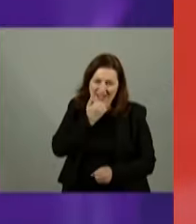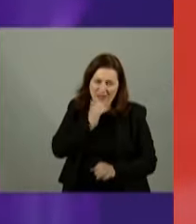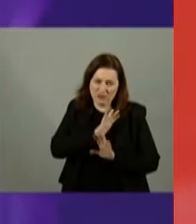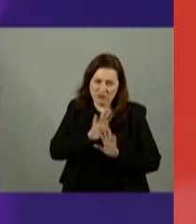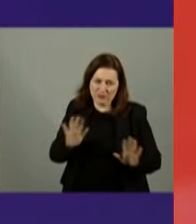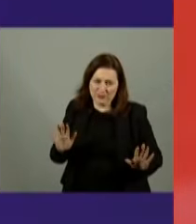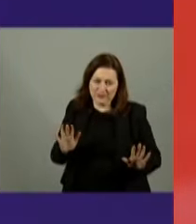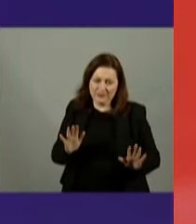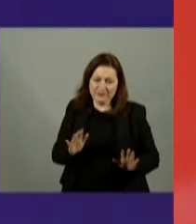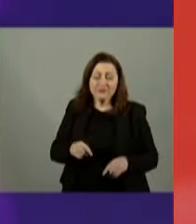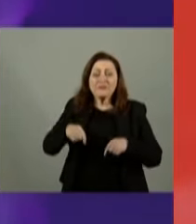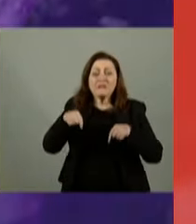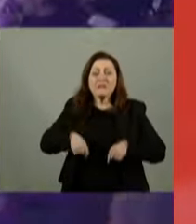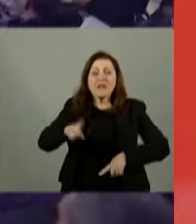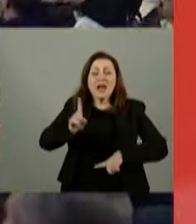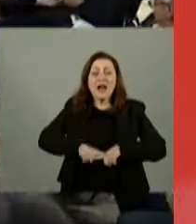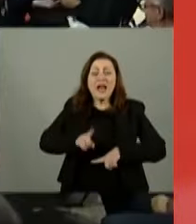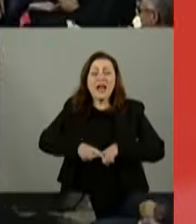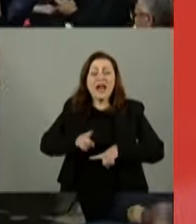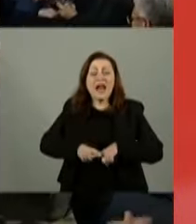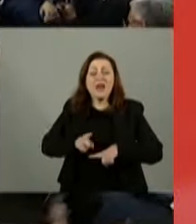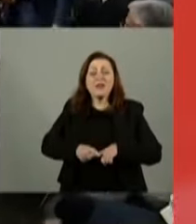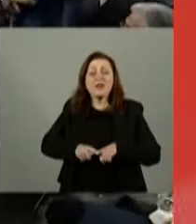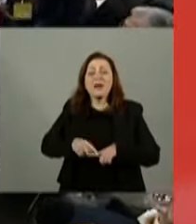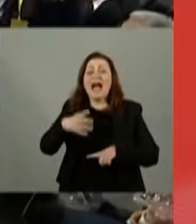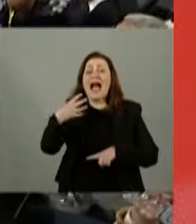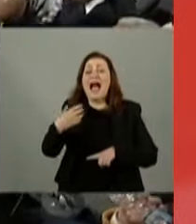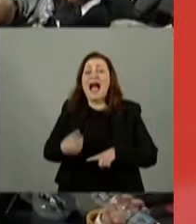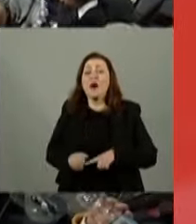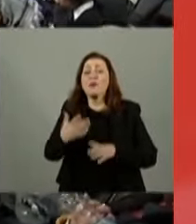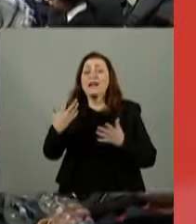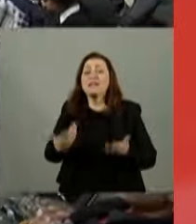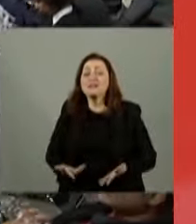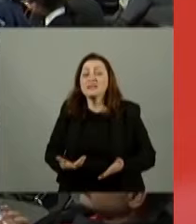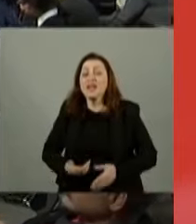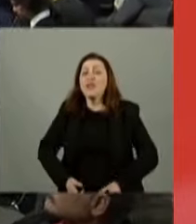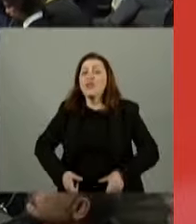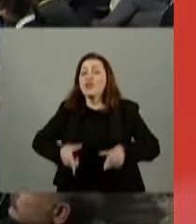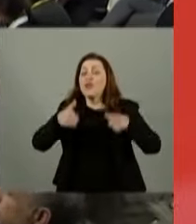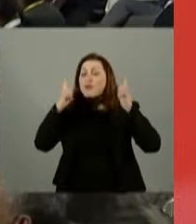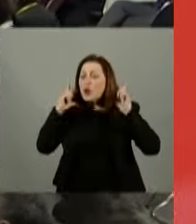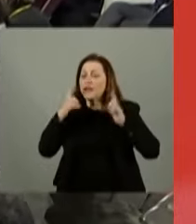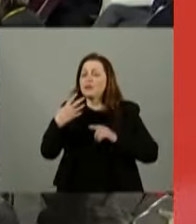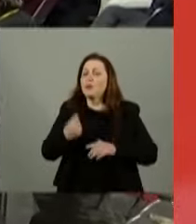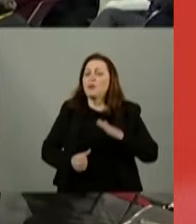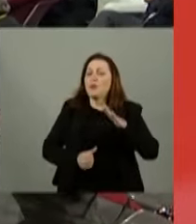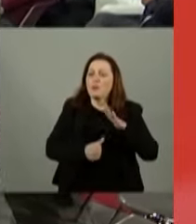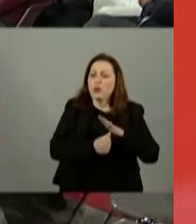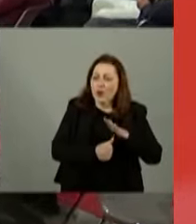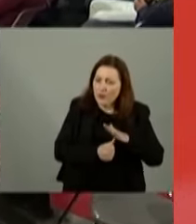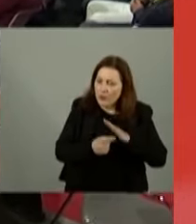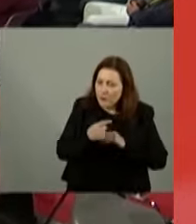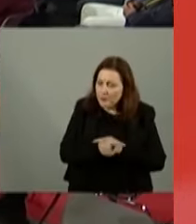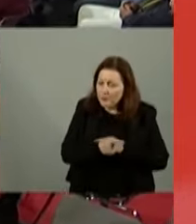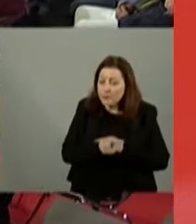και με την ελληνική πραγματικότητα δεν το έχει πάρα πολύ. Ούτε με την βάση του κόμματος. Δηλαδή, με ποια λογική ζητάει debate? Δηλαδή, το